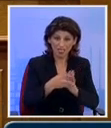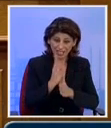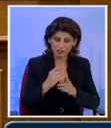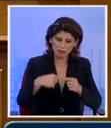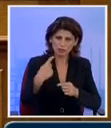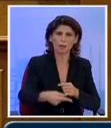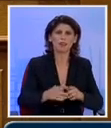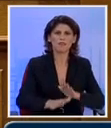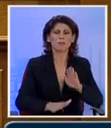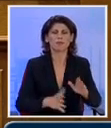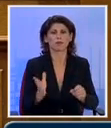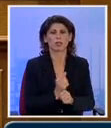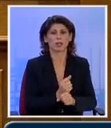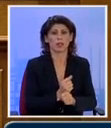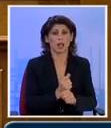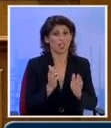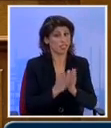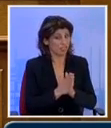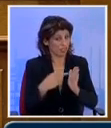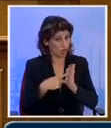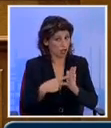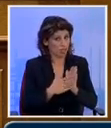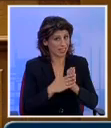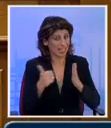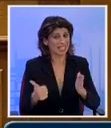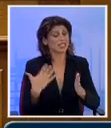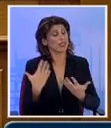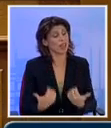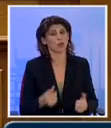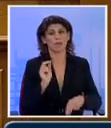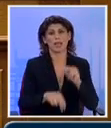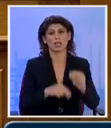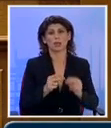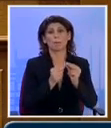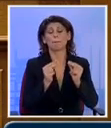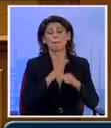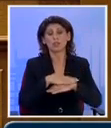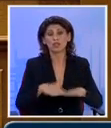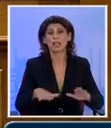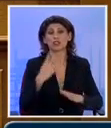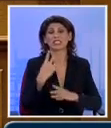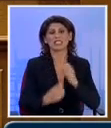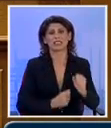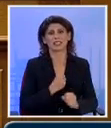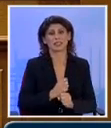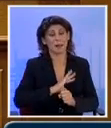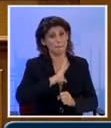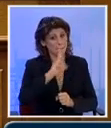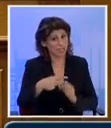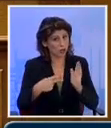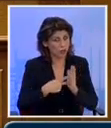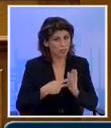2014. Και το 2016 θα γίνουν εκλογές με τη λήξη της τετραετίας. Μέχρι